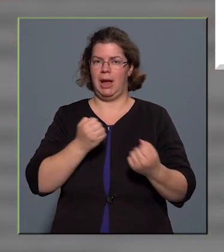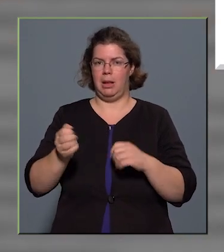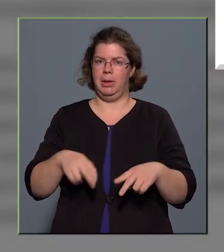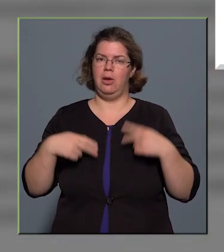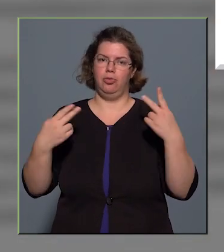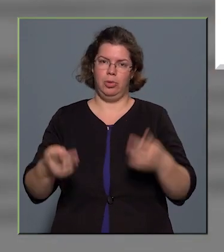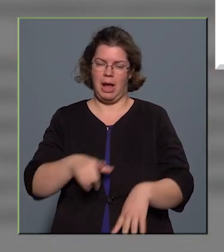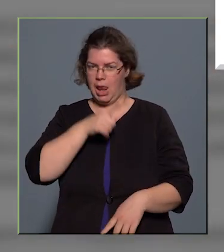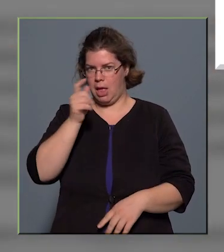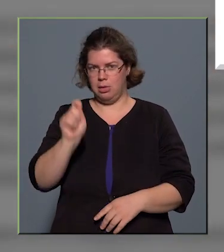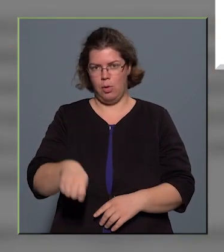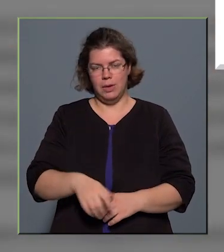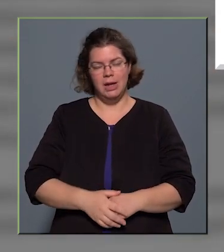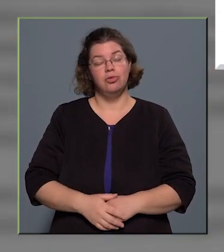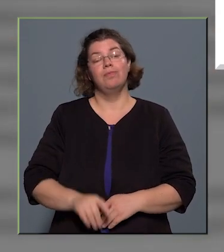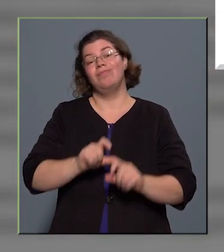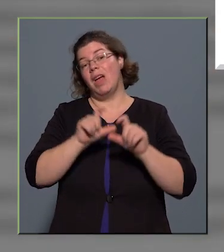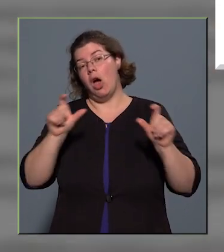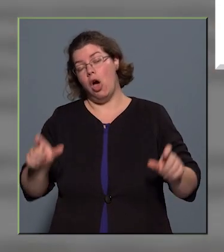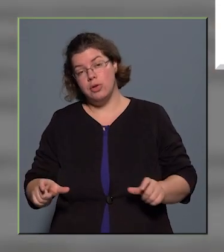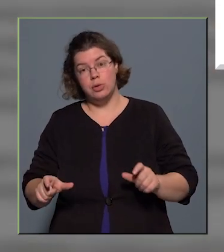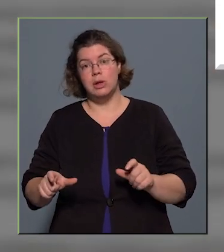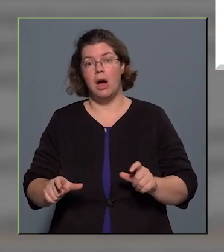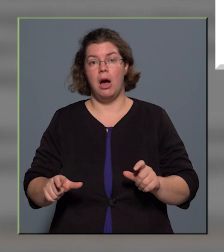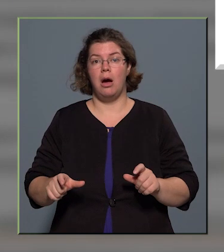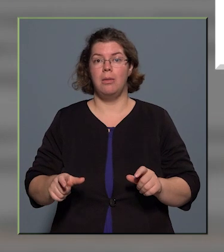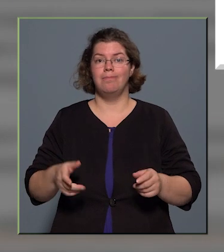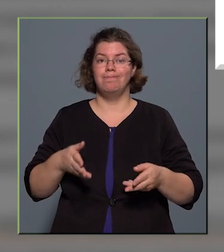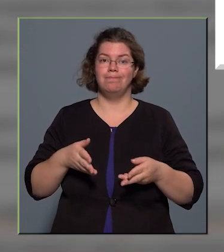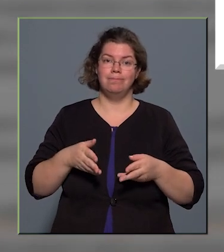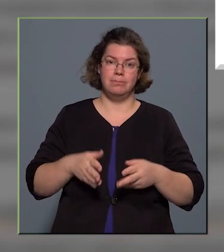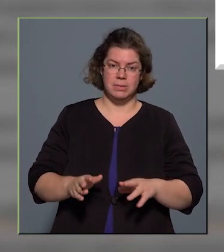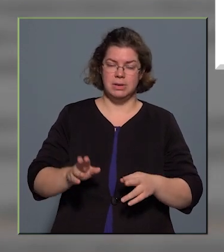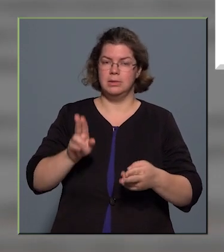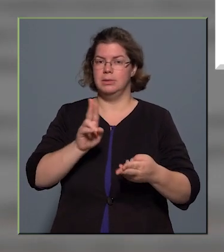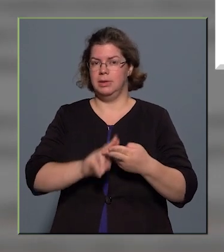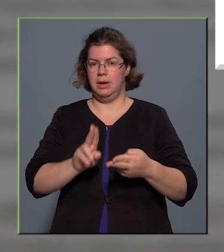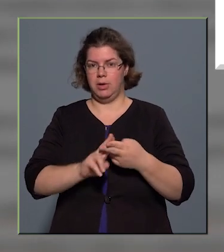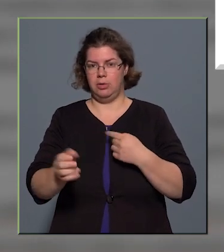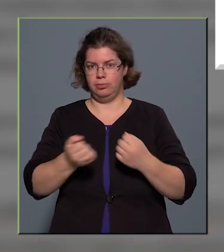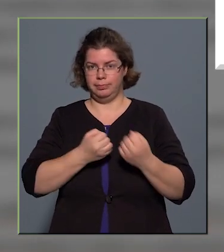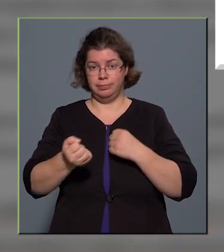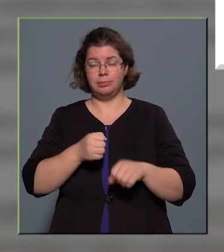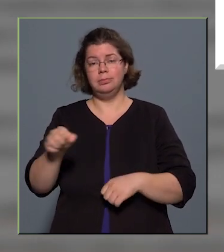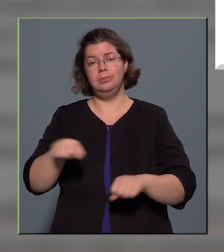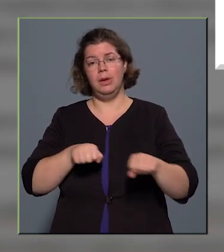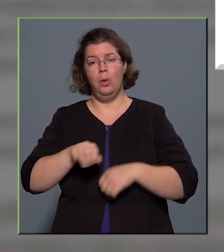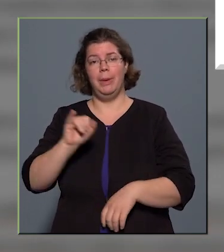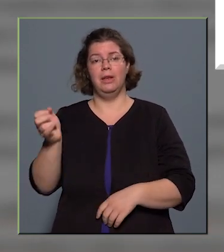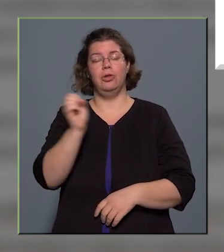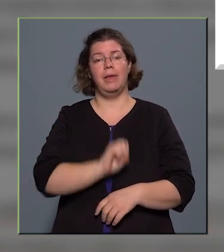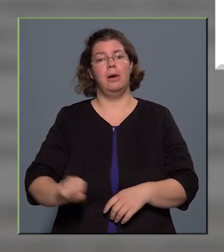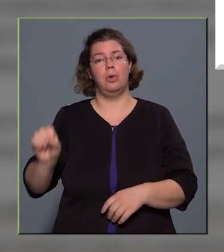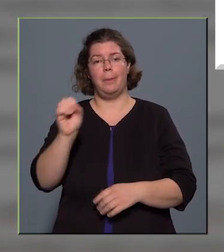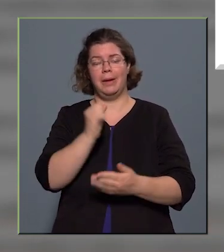követően születik döntés. Azóta télen megszületett a hivatalos megállapodás a kormány és az